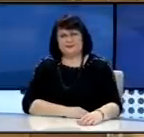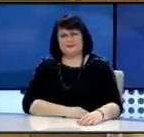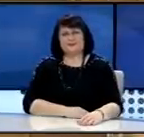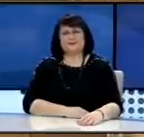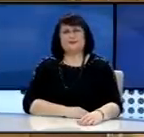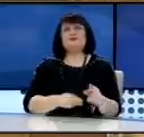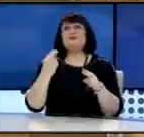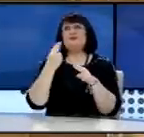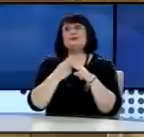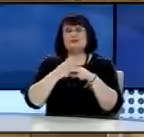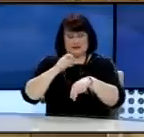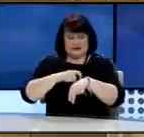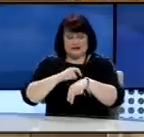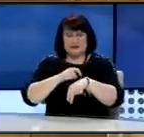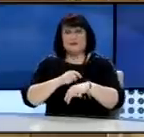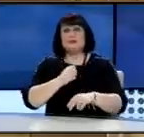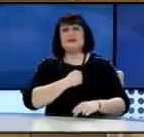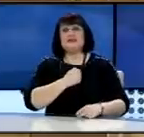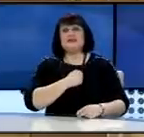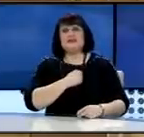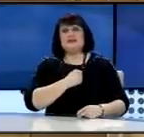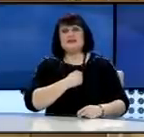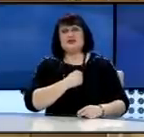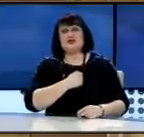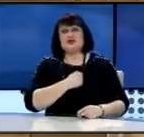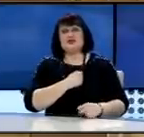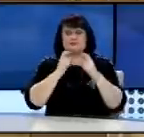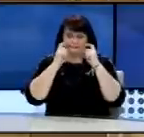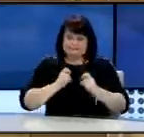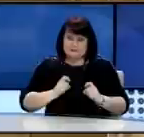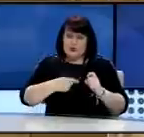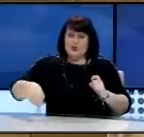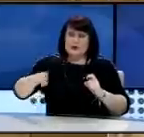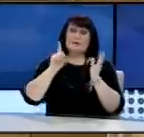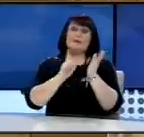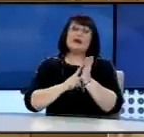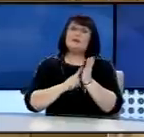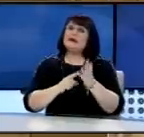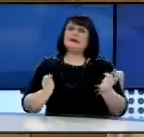Αυτές τις κρίσιμες στιγμές πιστεύω ότι απαιτείται από όλους μας